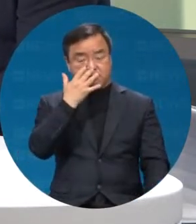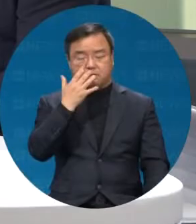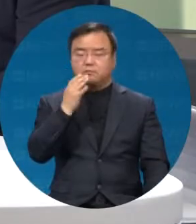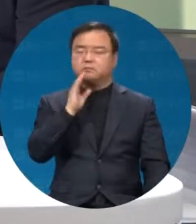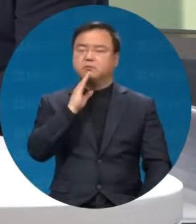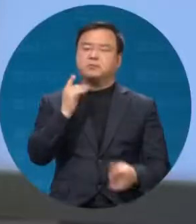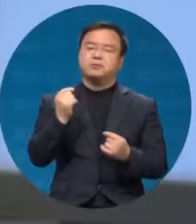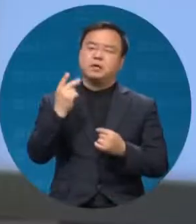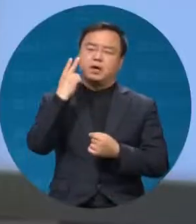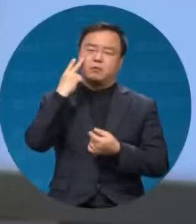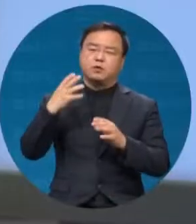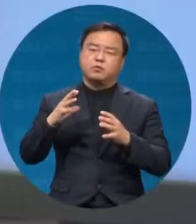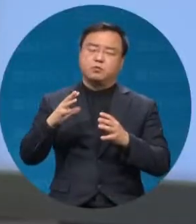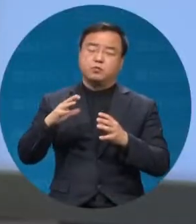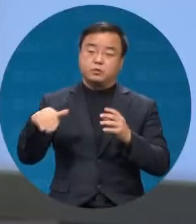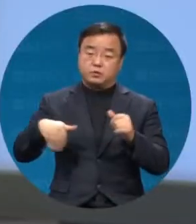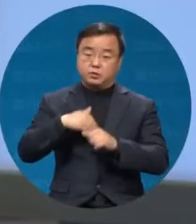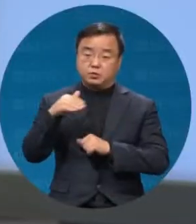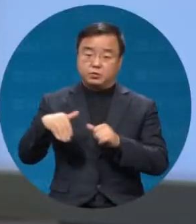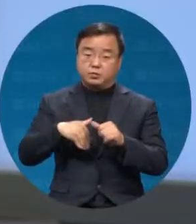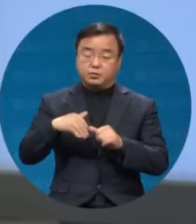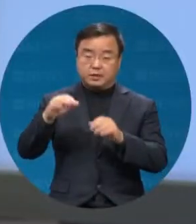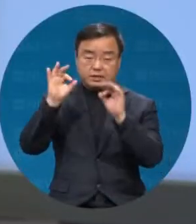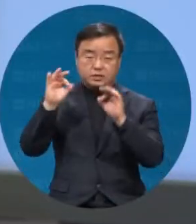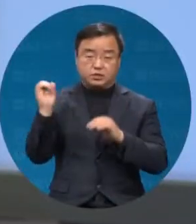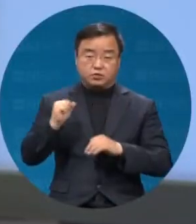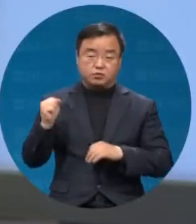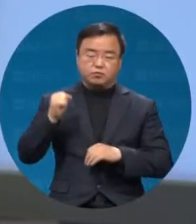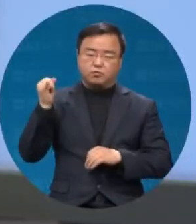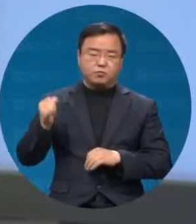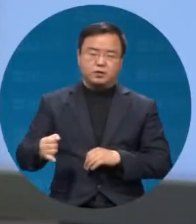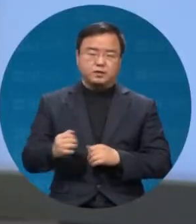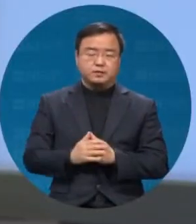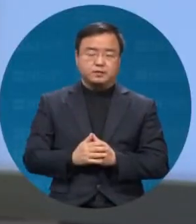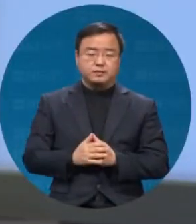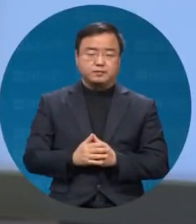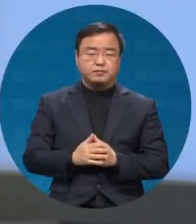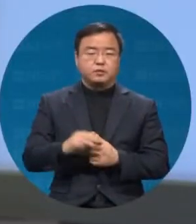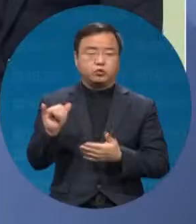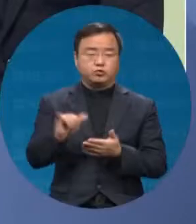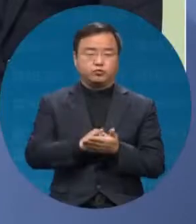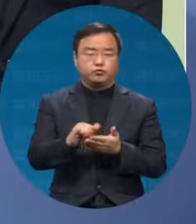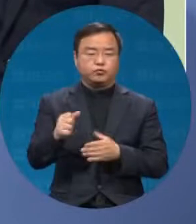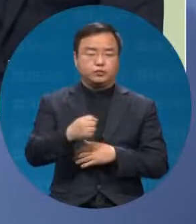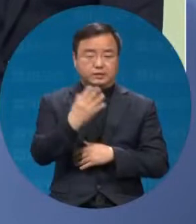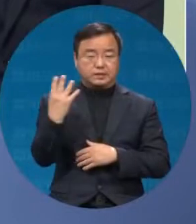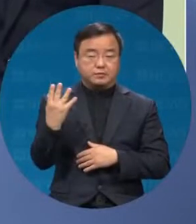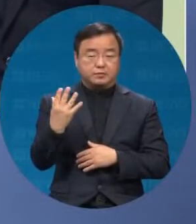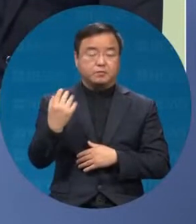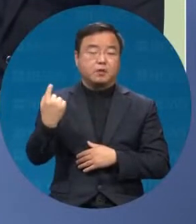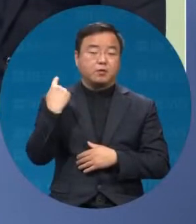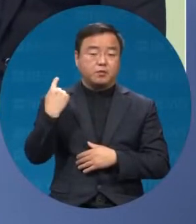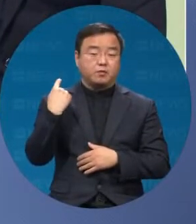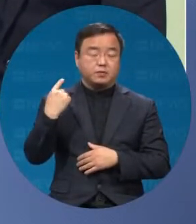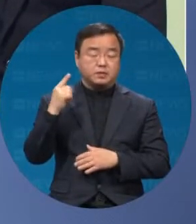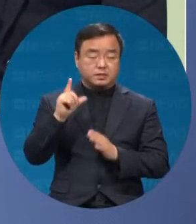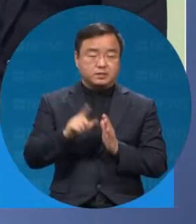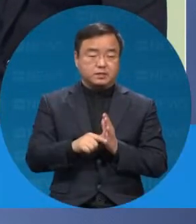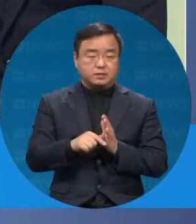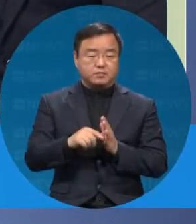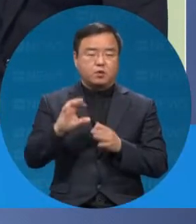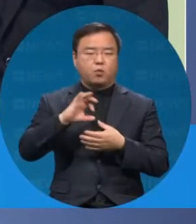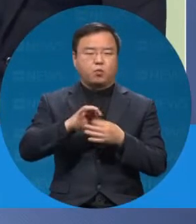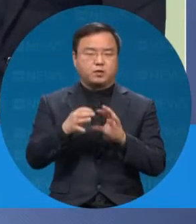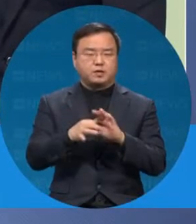최악의 올림픽 시청률을 기록했다는 소식인데요 뉴욕타임스 현 뉴욕 타임스 는 현지시간으로 어제 미국의 올림픽 주관